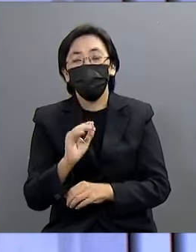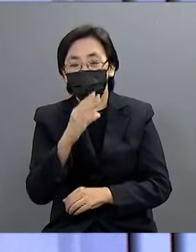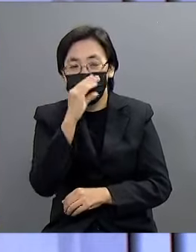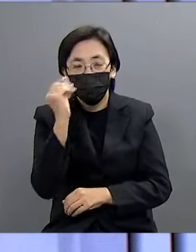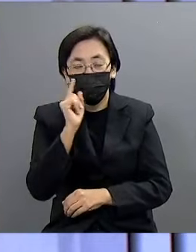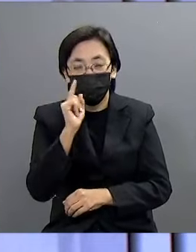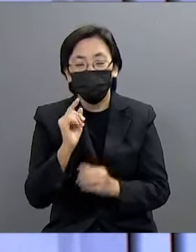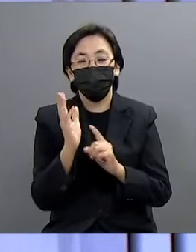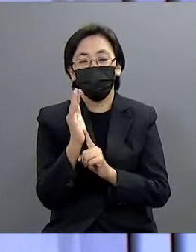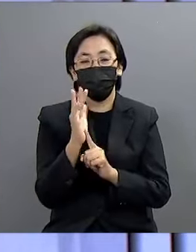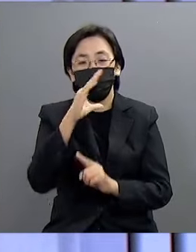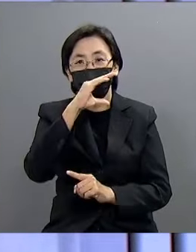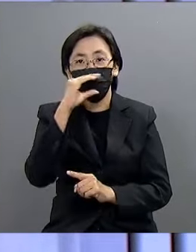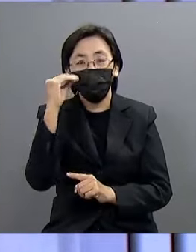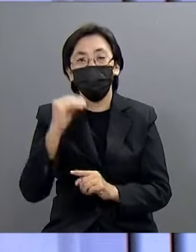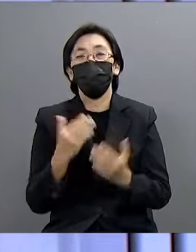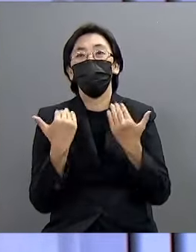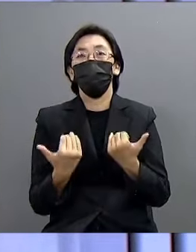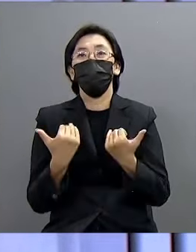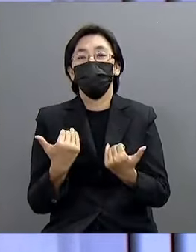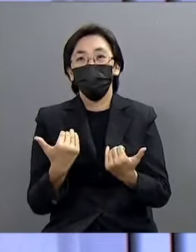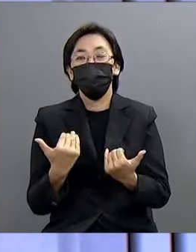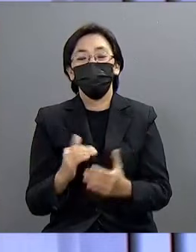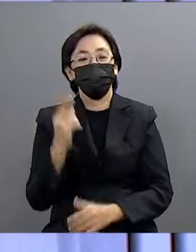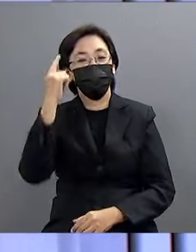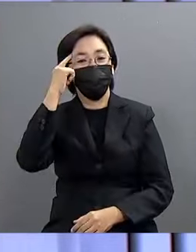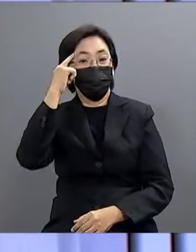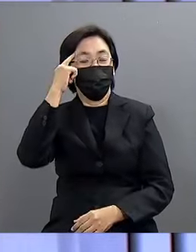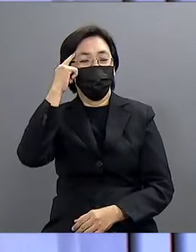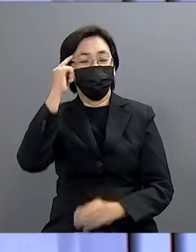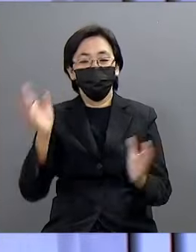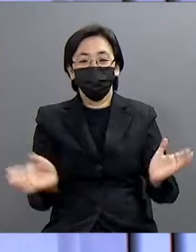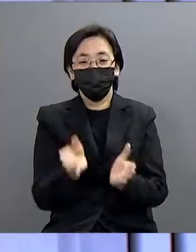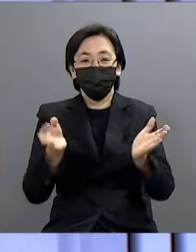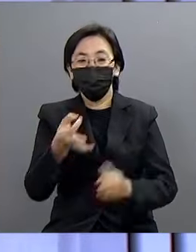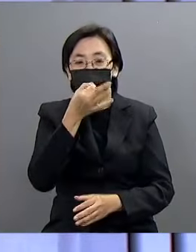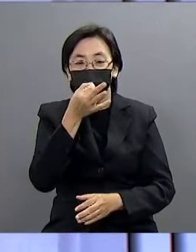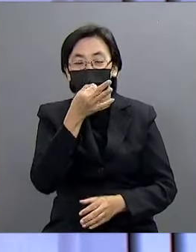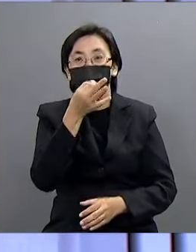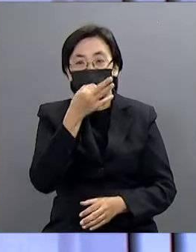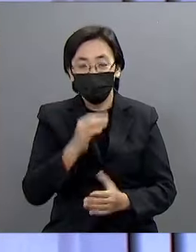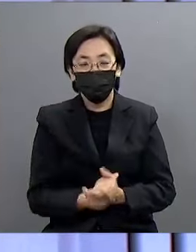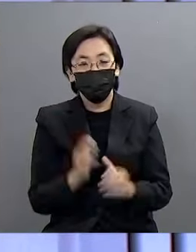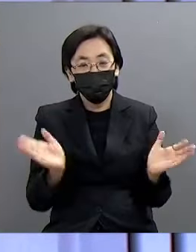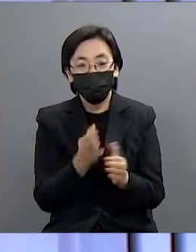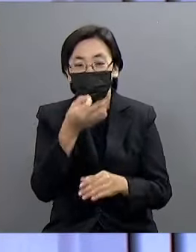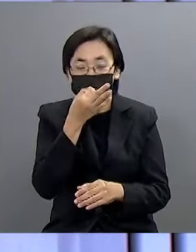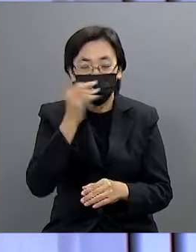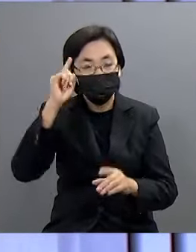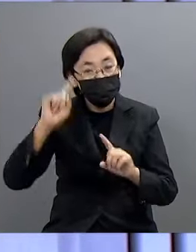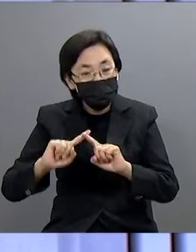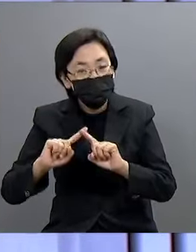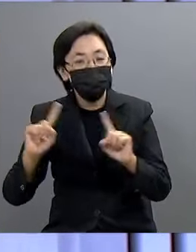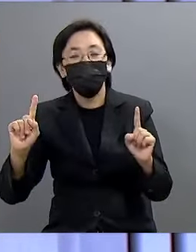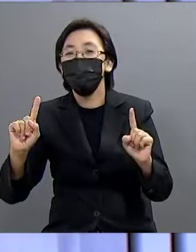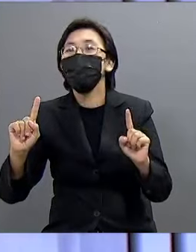วันนี้ครับรายการวันใหม่ที่ของเรามีไอเดียการสร้างอาชีพแค่ใส่ไอเดียคิดให้แตกต่างและแน่นอนครับทำ